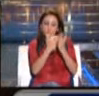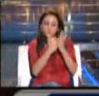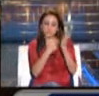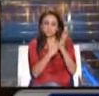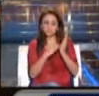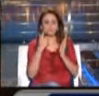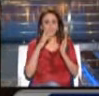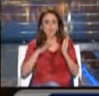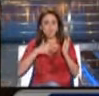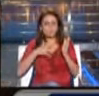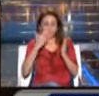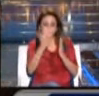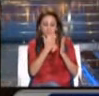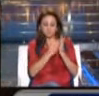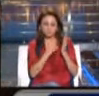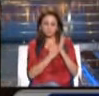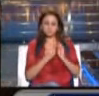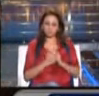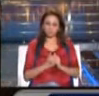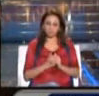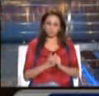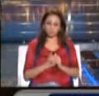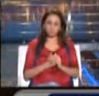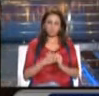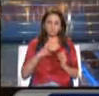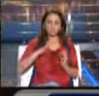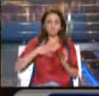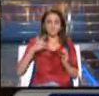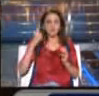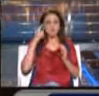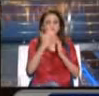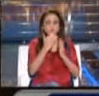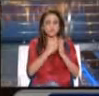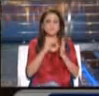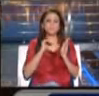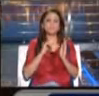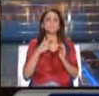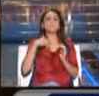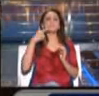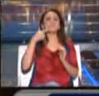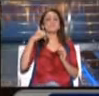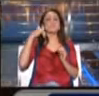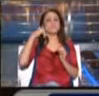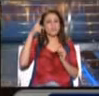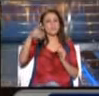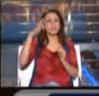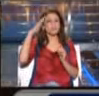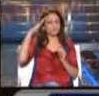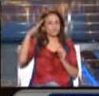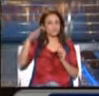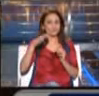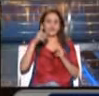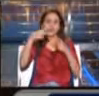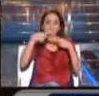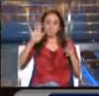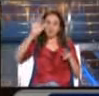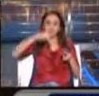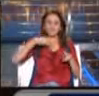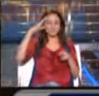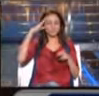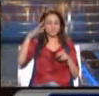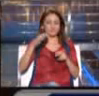هنهيئك بكل امن عشان اللي عايز يتحرك من خلال البوينت ده. وانا هتابع مع حضرتك هذا الكلام واشكرك على انك انت قبلت هذه المبادره. اسمح